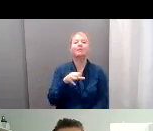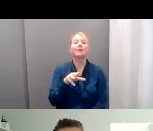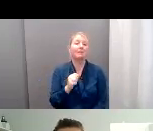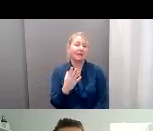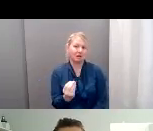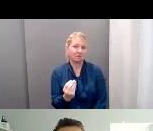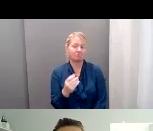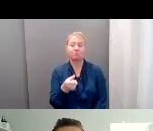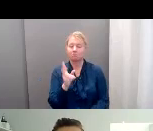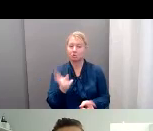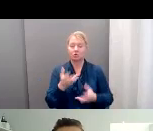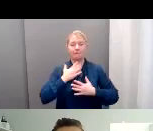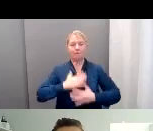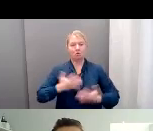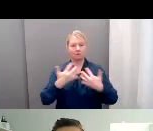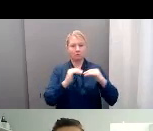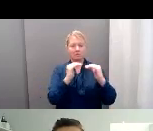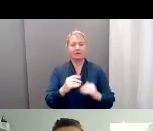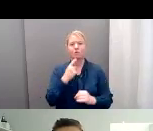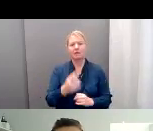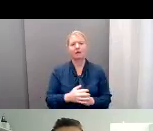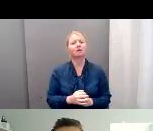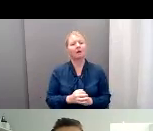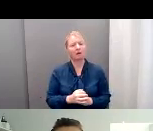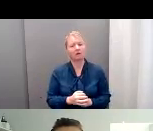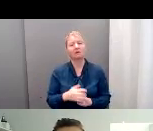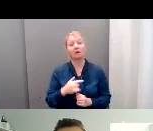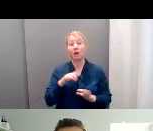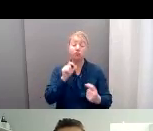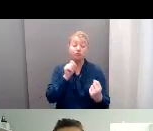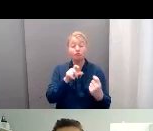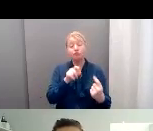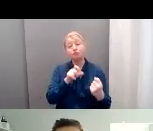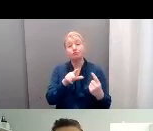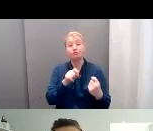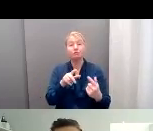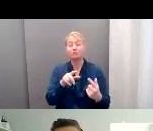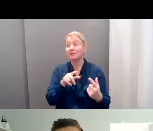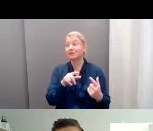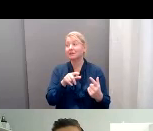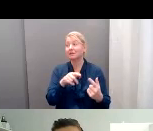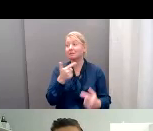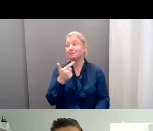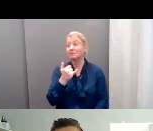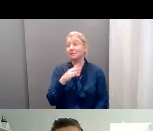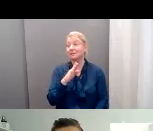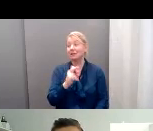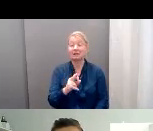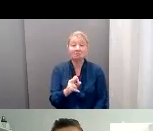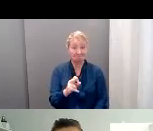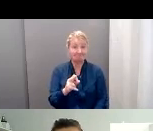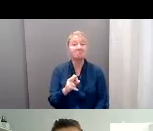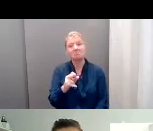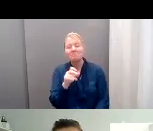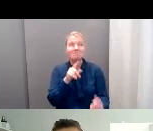fysisk funktionsnedsättning som säger att jag skrev med en kille på Tinder och vi skulle ses och gå på promenad. Men då tänker jag ändå